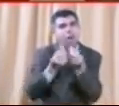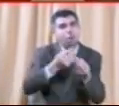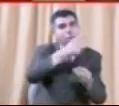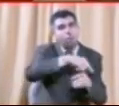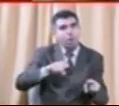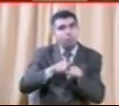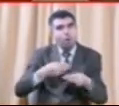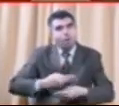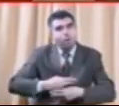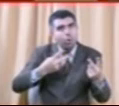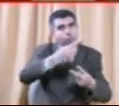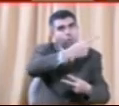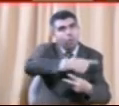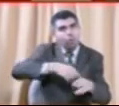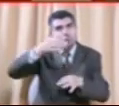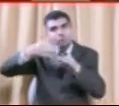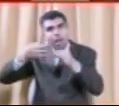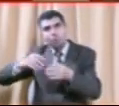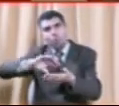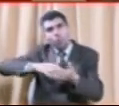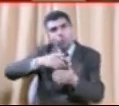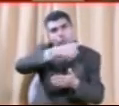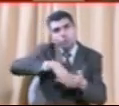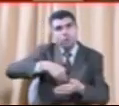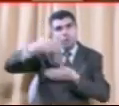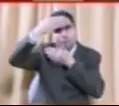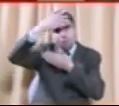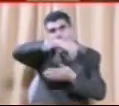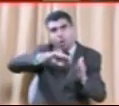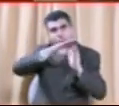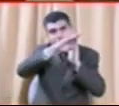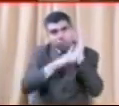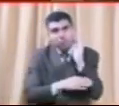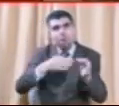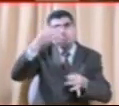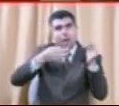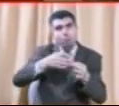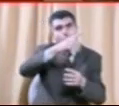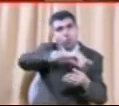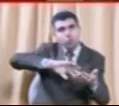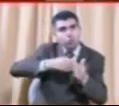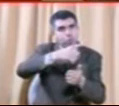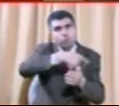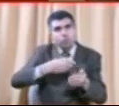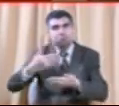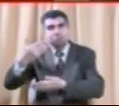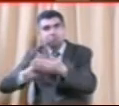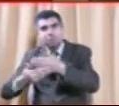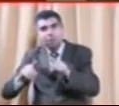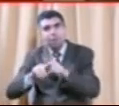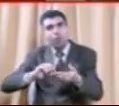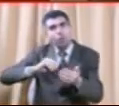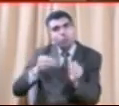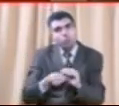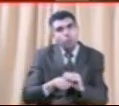كافة المكونات من أجل أن نجعل منها قادرة على أن تصمد أمام إغراءات الانحراف. لكن